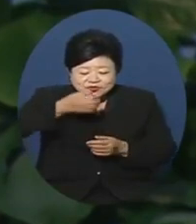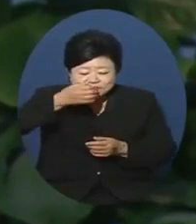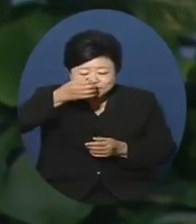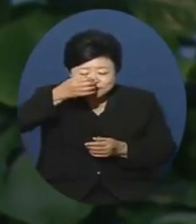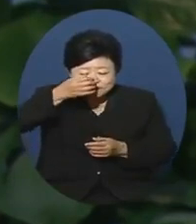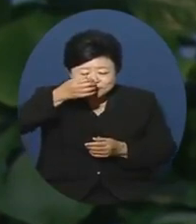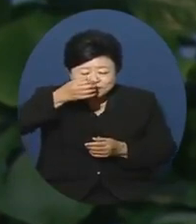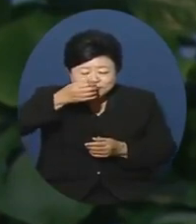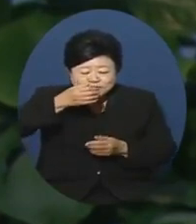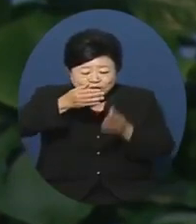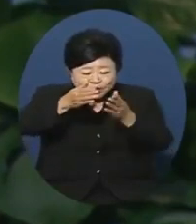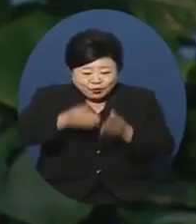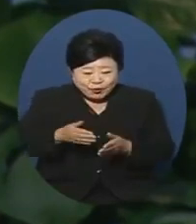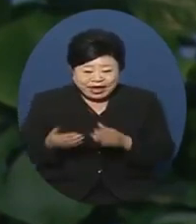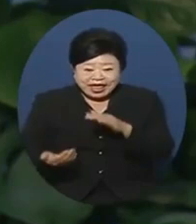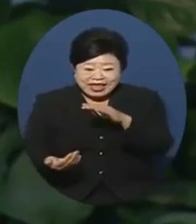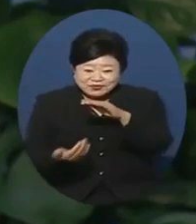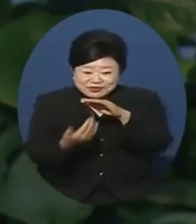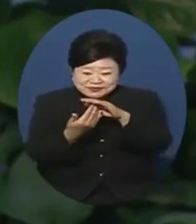꿈에 통해서 이루어지는